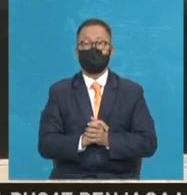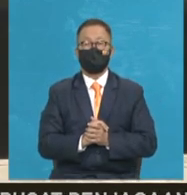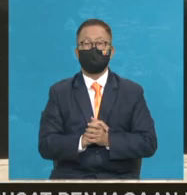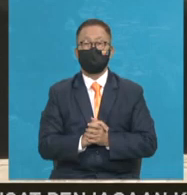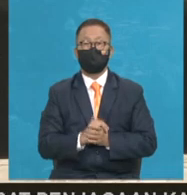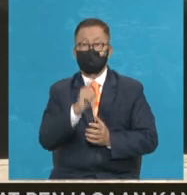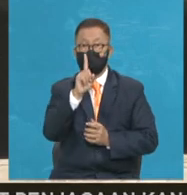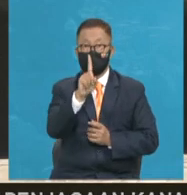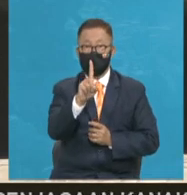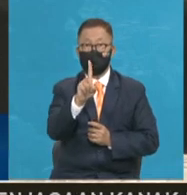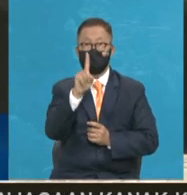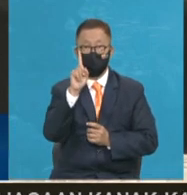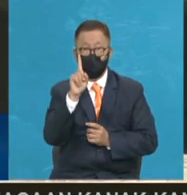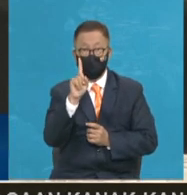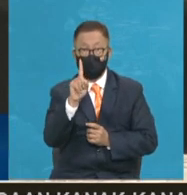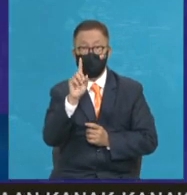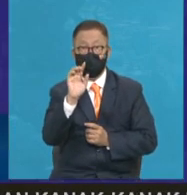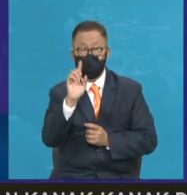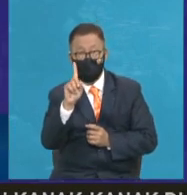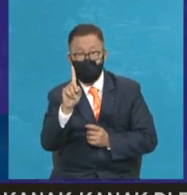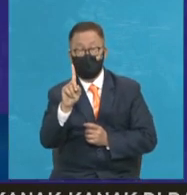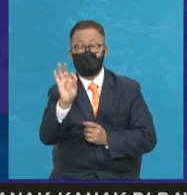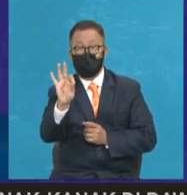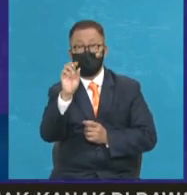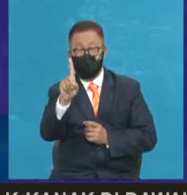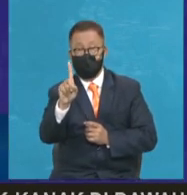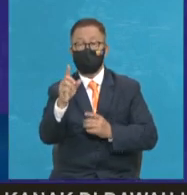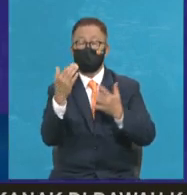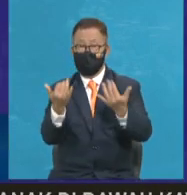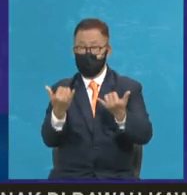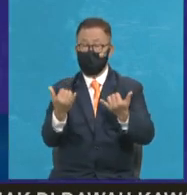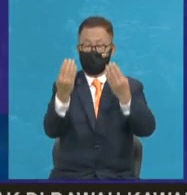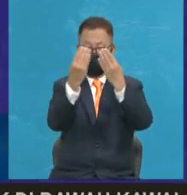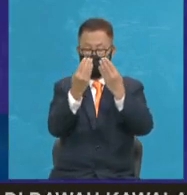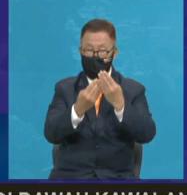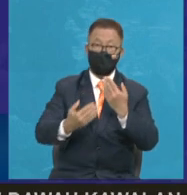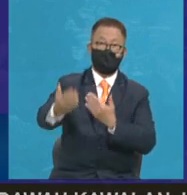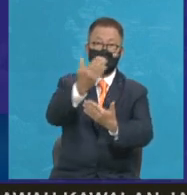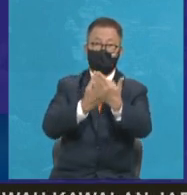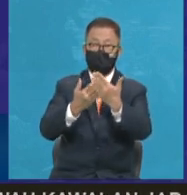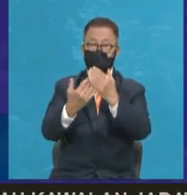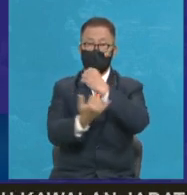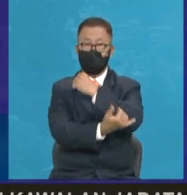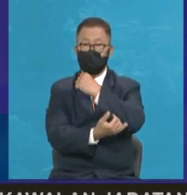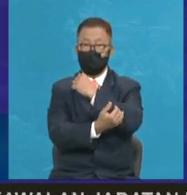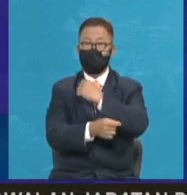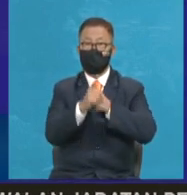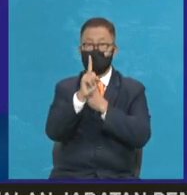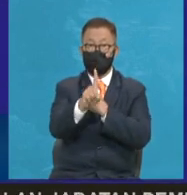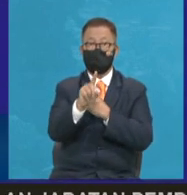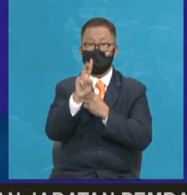Hai sebanyak 1191 cash baru Telah dilaporkan yang membawa kode jumlah keseluruhan Semayang